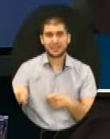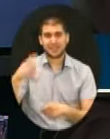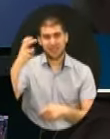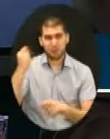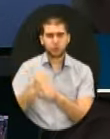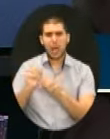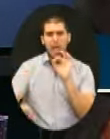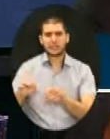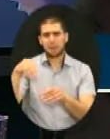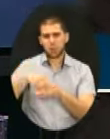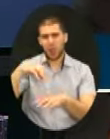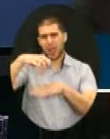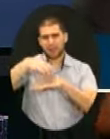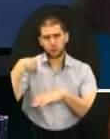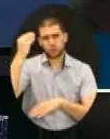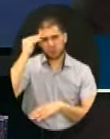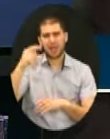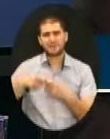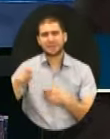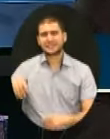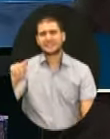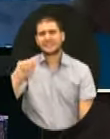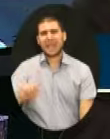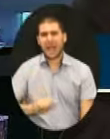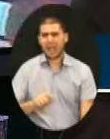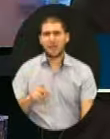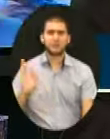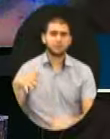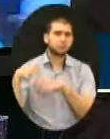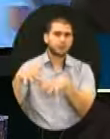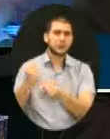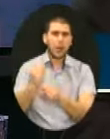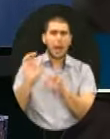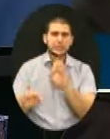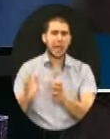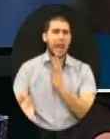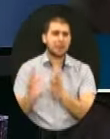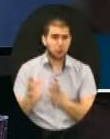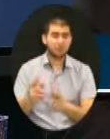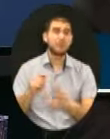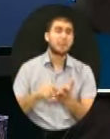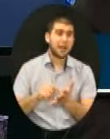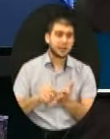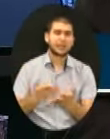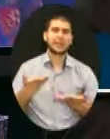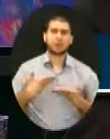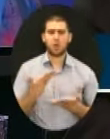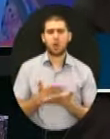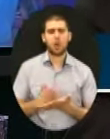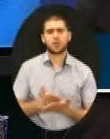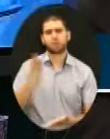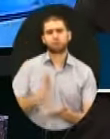שהסיתו בתוך ההר, אנחנו זוכרים את חבר הכנסת זחאלקה ועוד אחרים, שפשוט באו להר והסיתו לאלימות. ולכן התקבלה